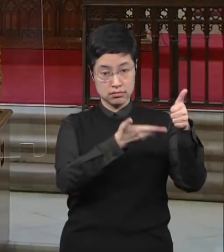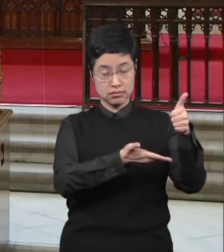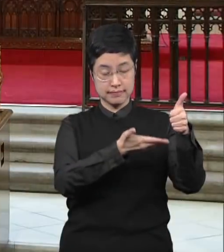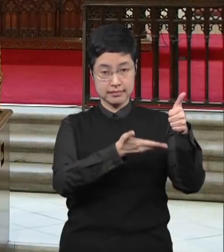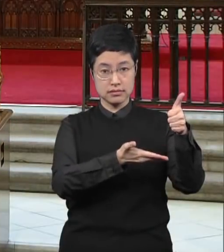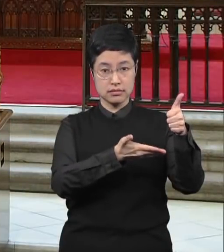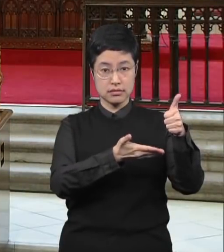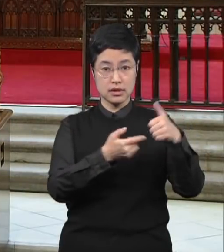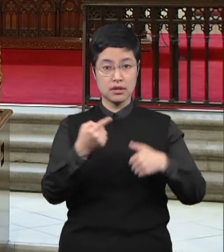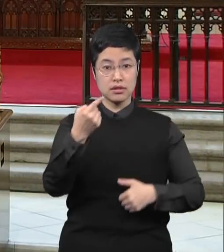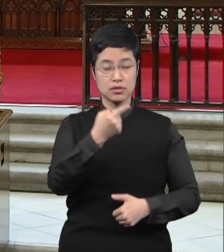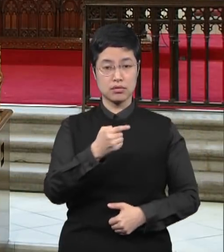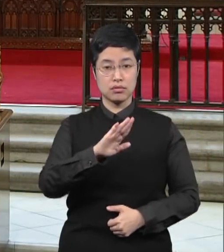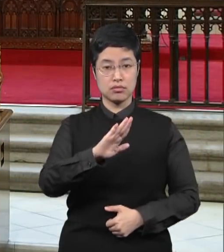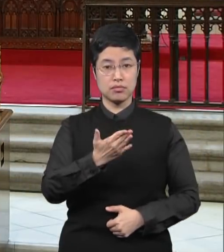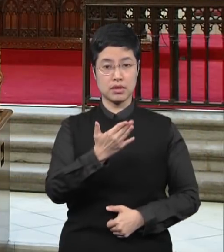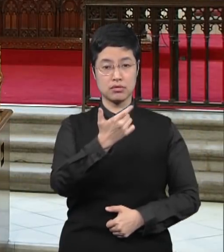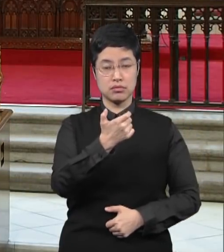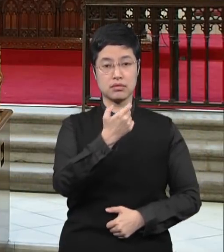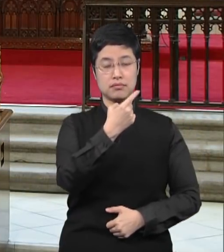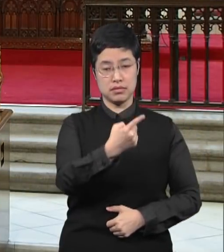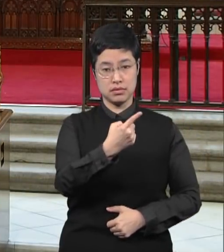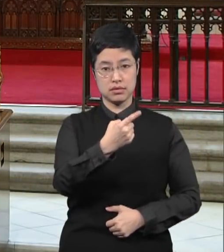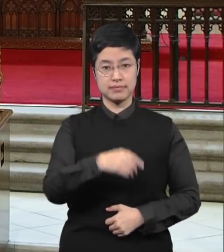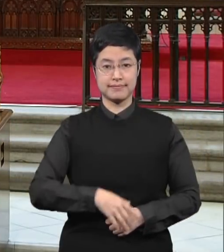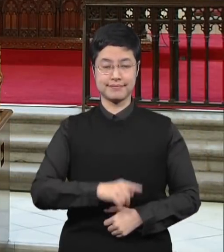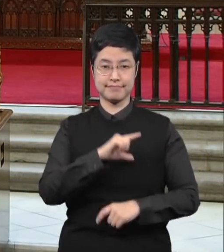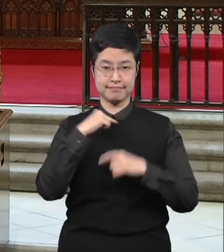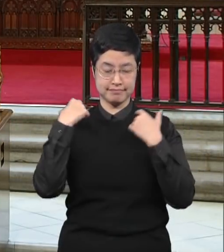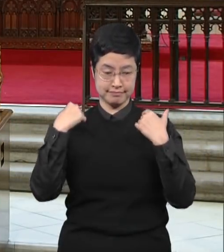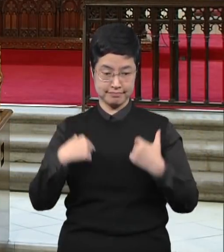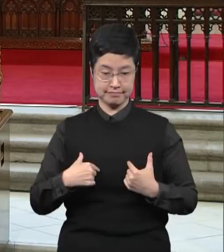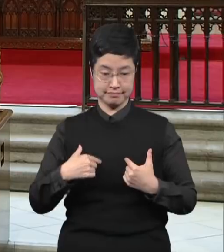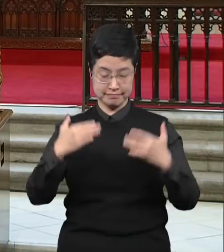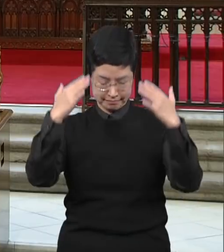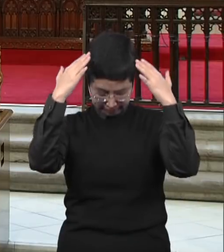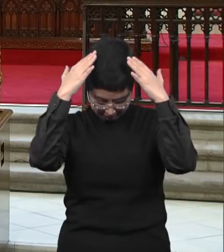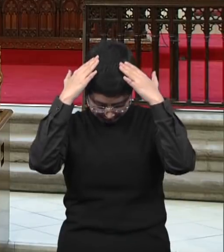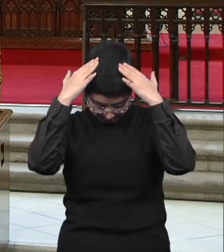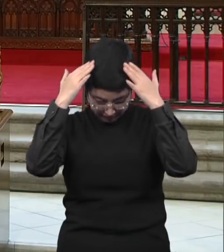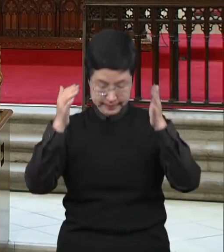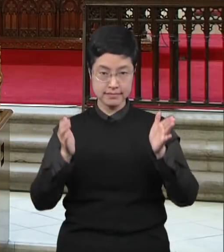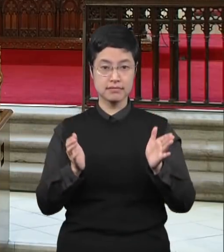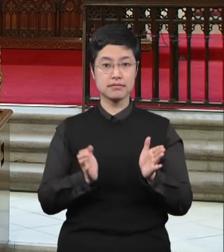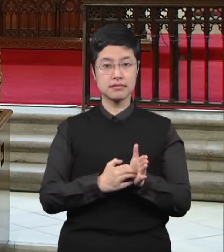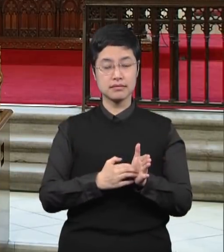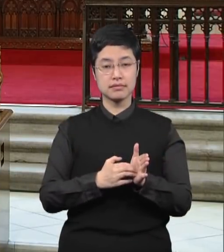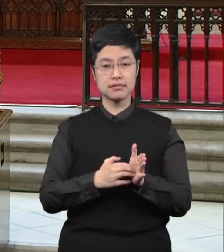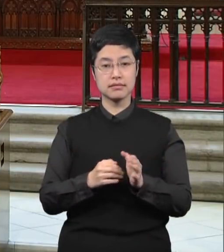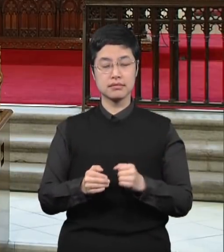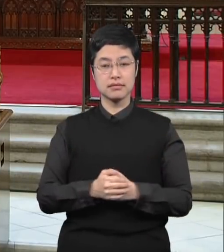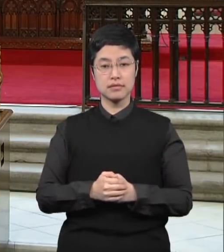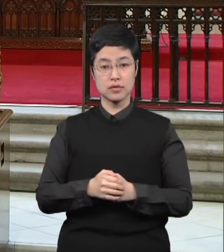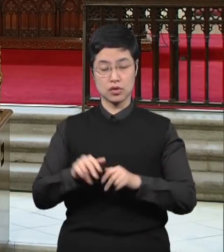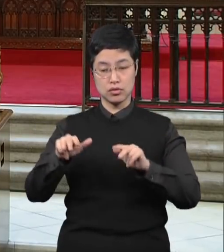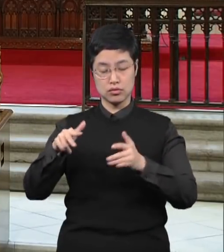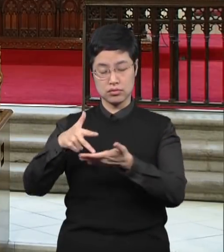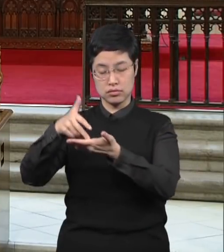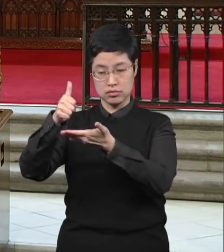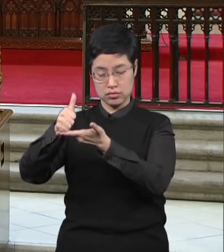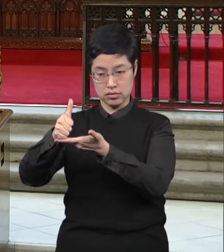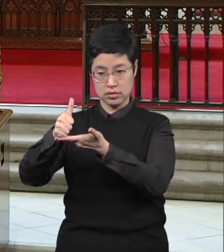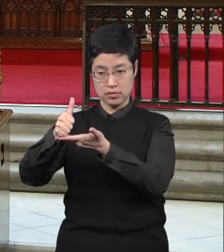주기형님께서는 1961년 사제의 품을 받으시고 주님